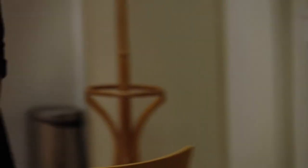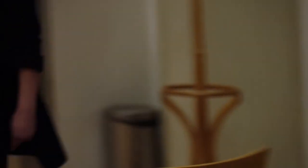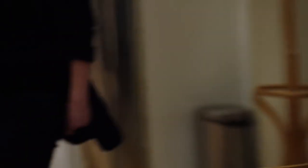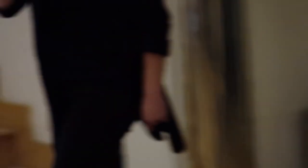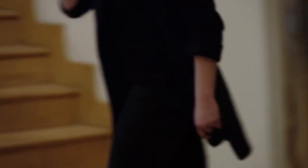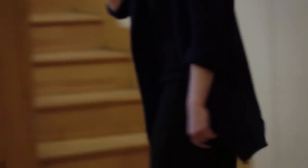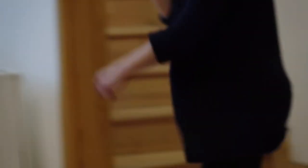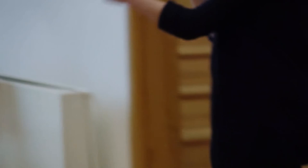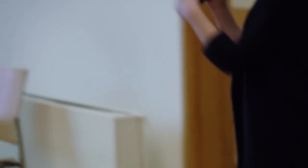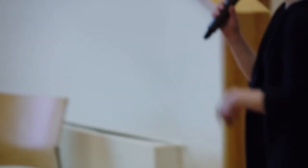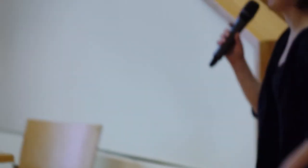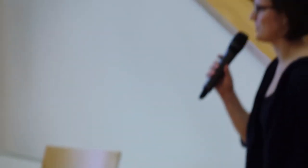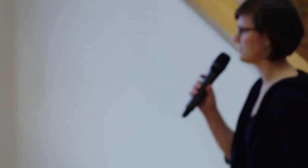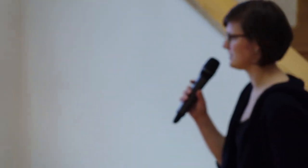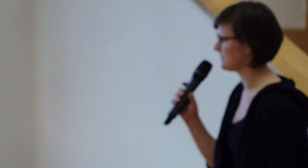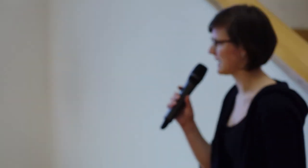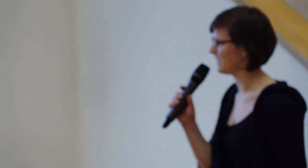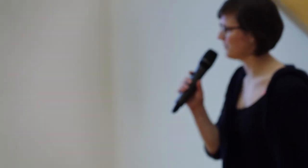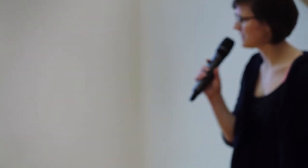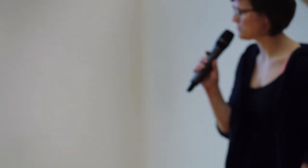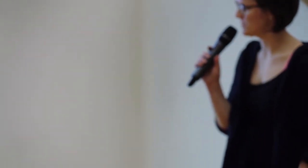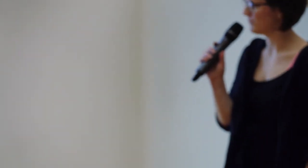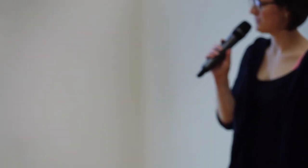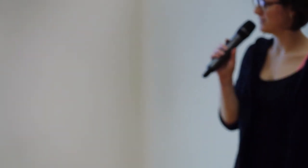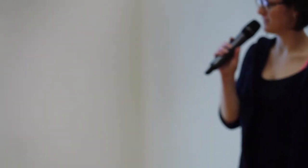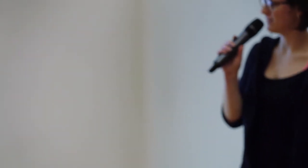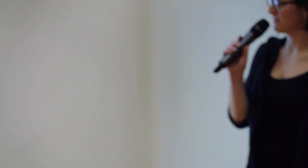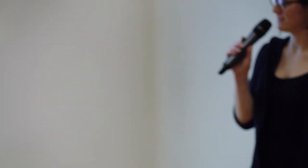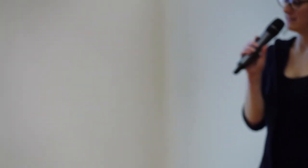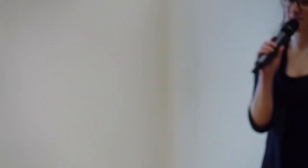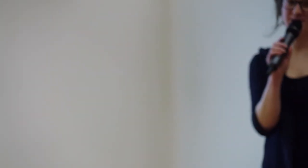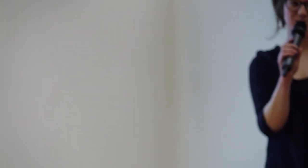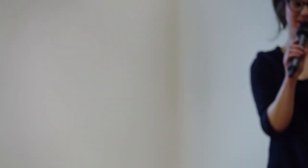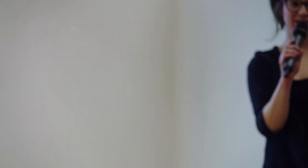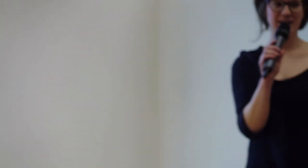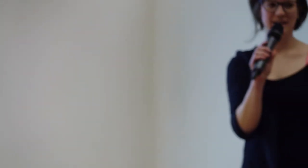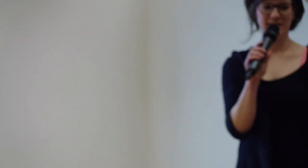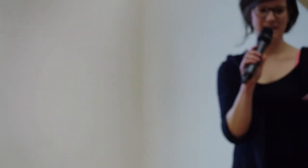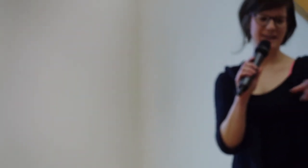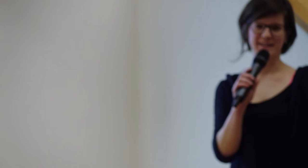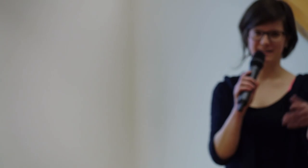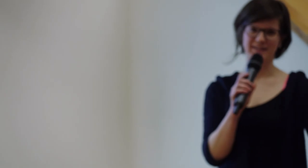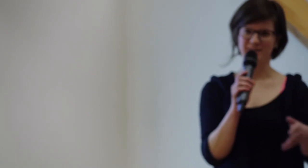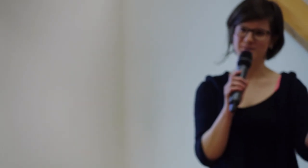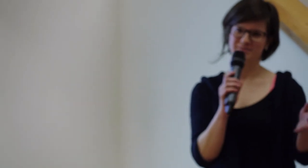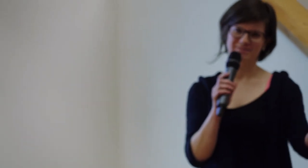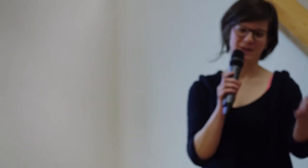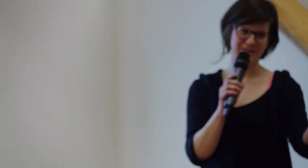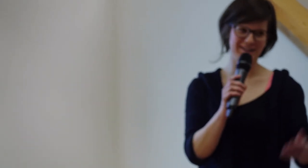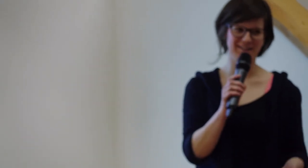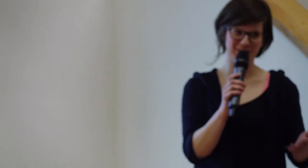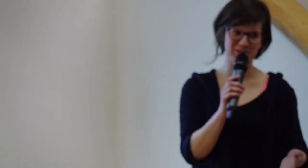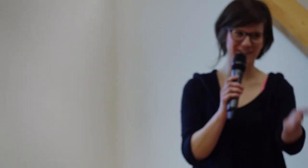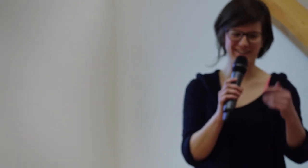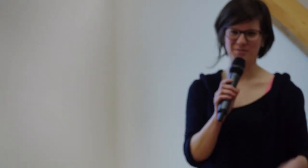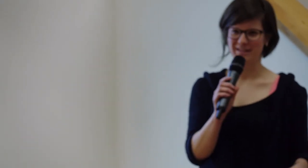Děkuju moc. Já nevím, jestli na to chcete někdo reagovat přímo. Já myslím, že jedna, která tady, jako